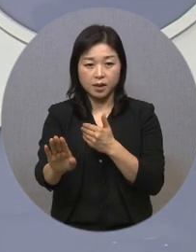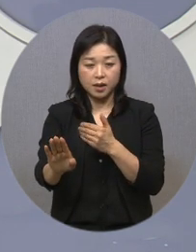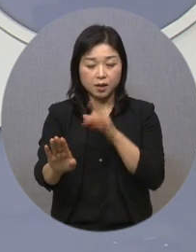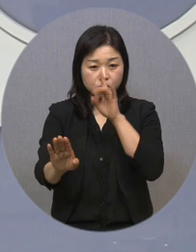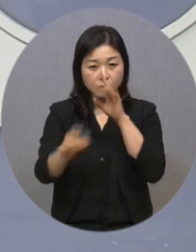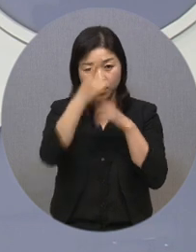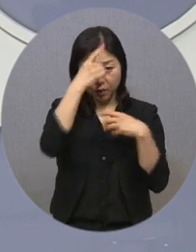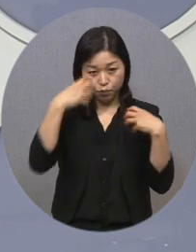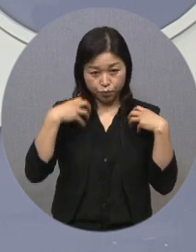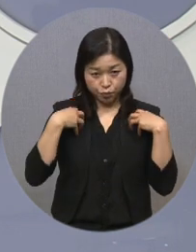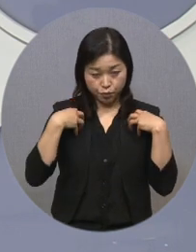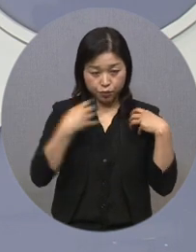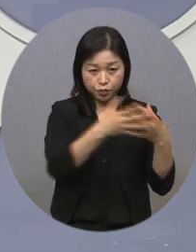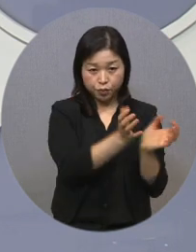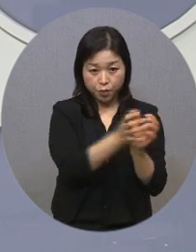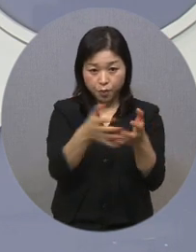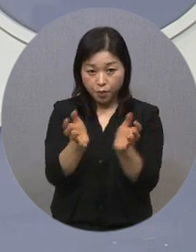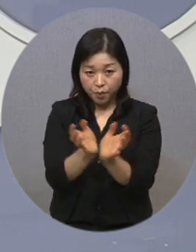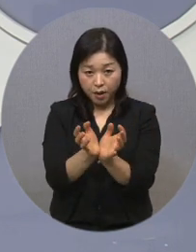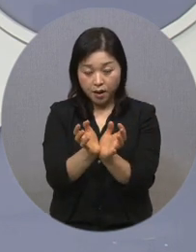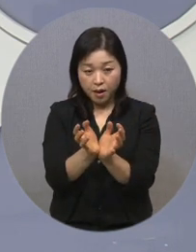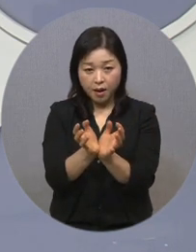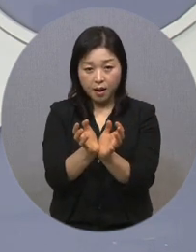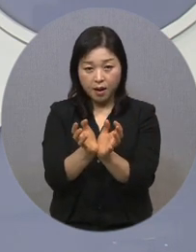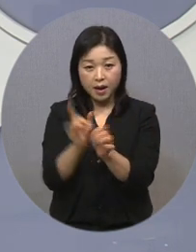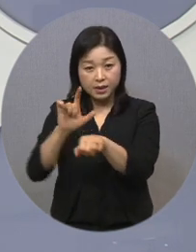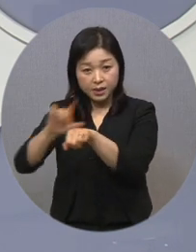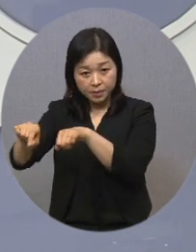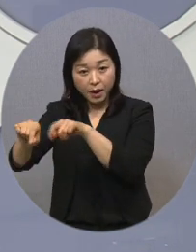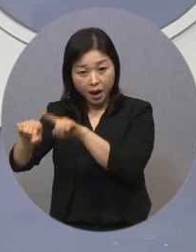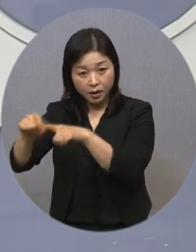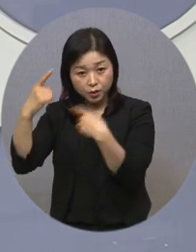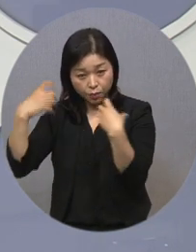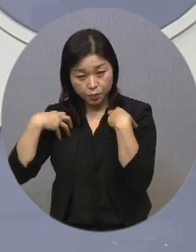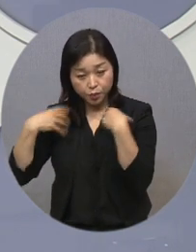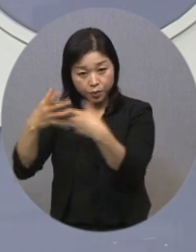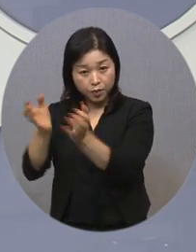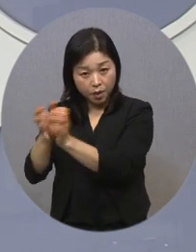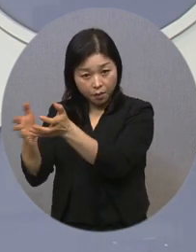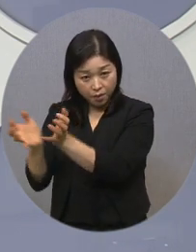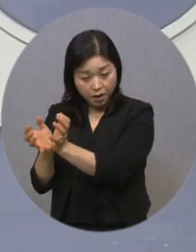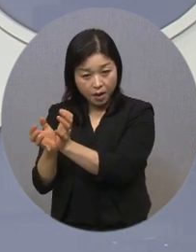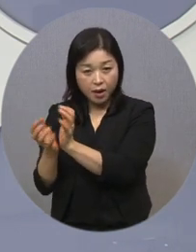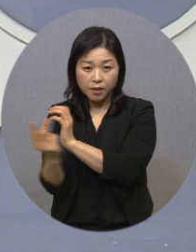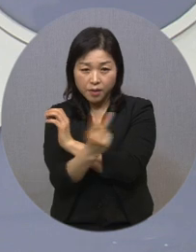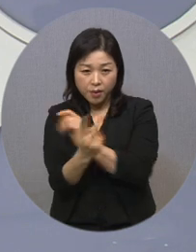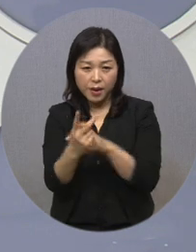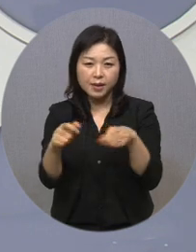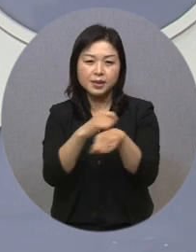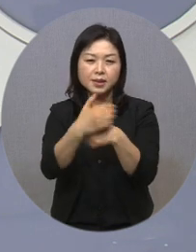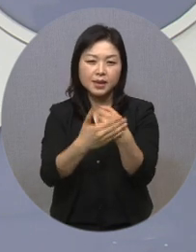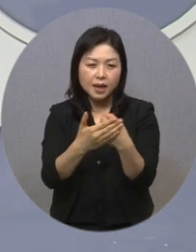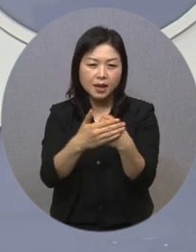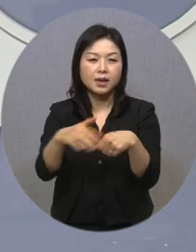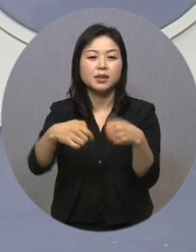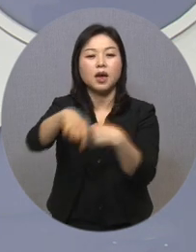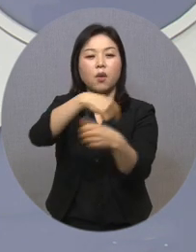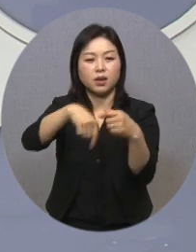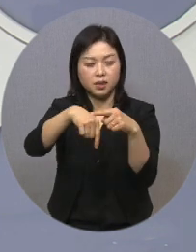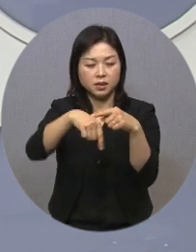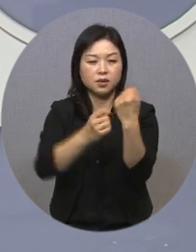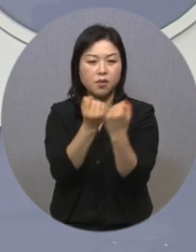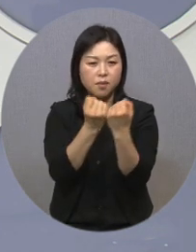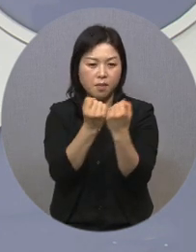중앙부처와 지자체 간의 특례 상황들을 계속적으로 협의를 해야 되고, 또는 어떤